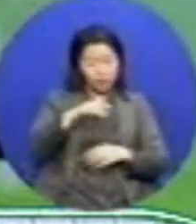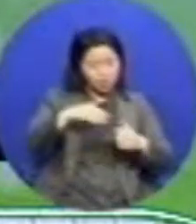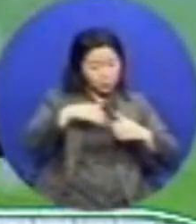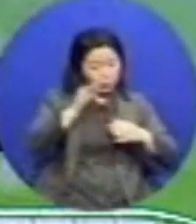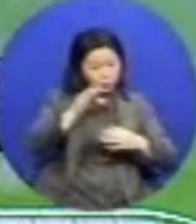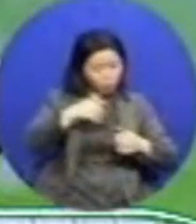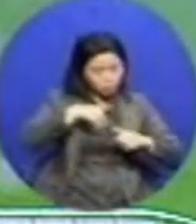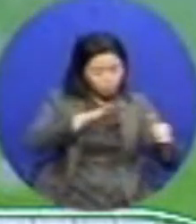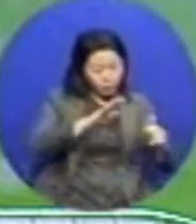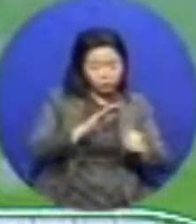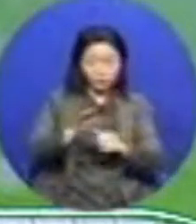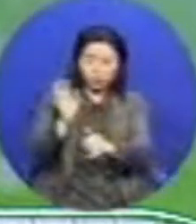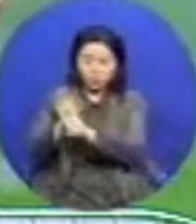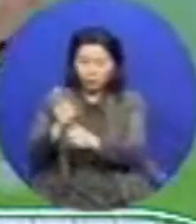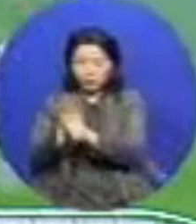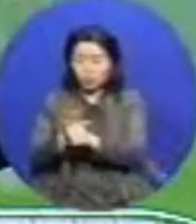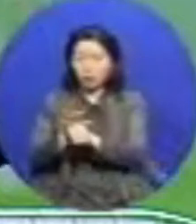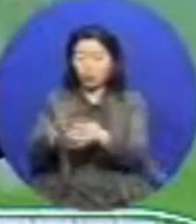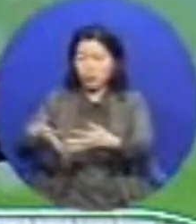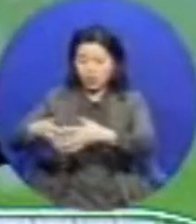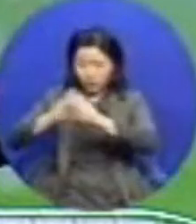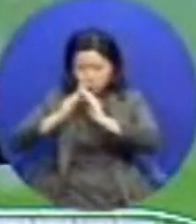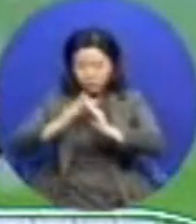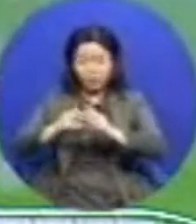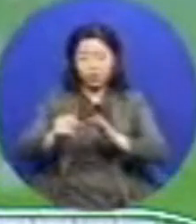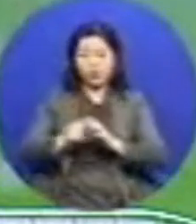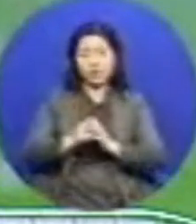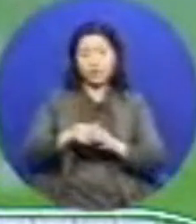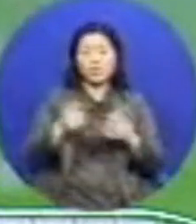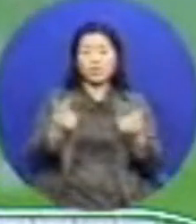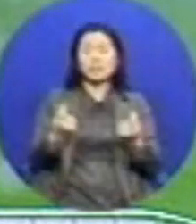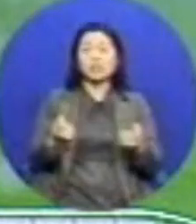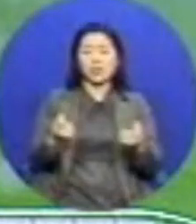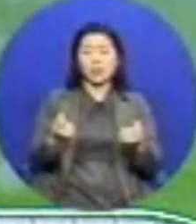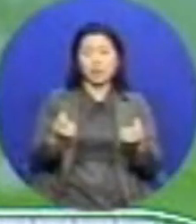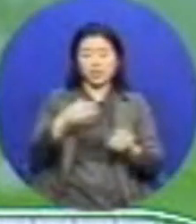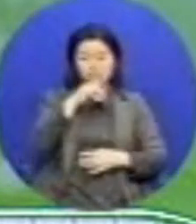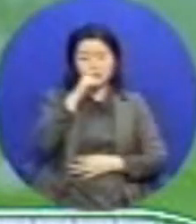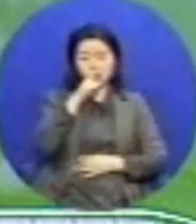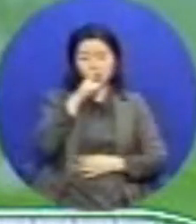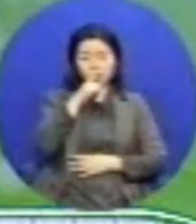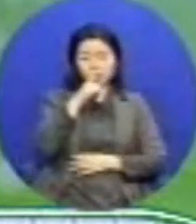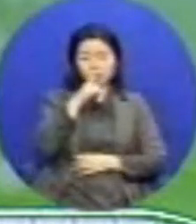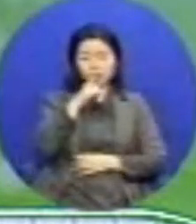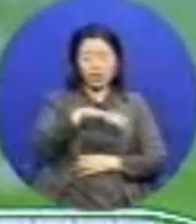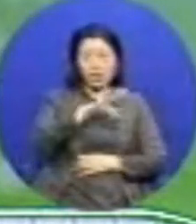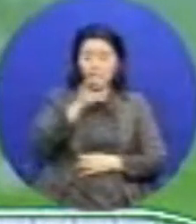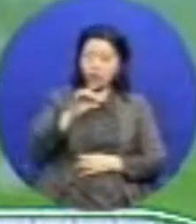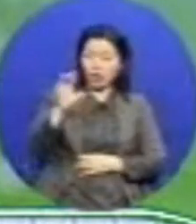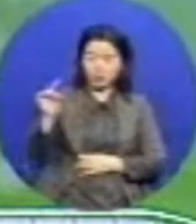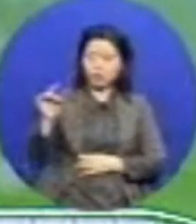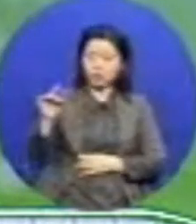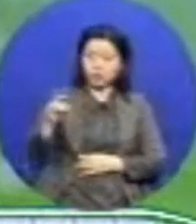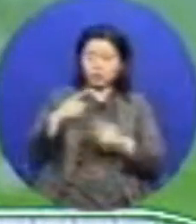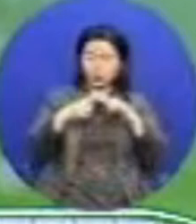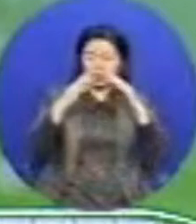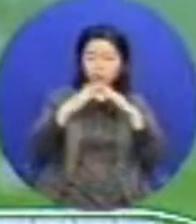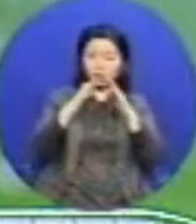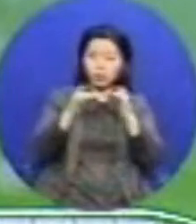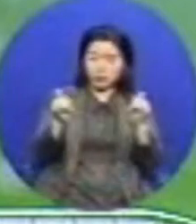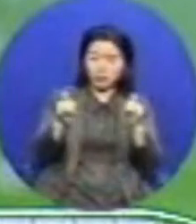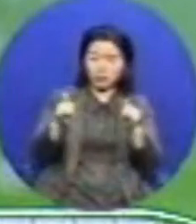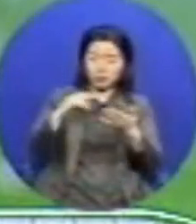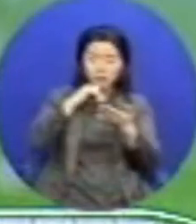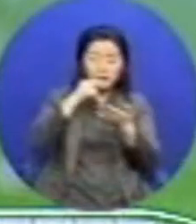개척해야 될 것 비도 없는 교회처럼 그렇게 해 오다가 교우들이 가르쳐줘요 핀 많다고